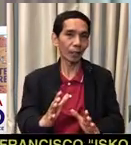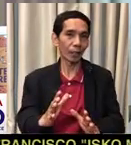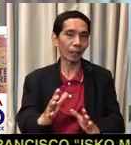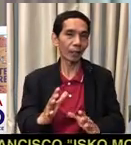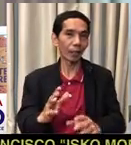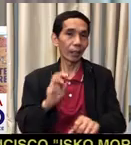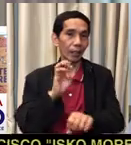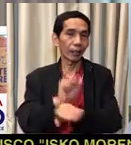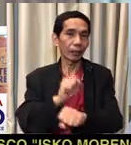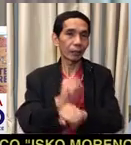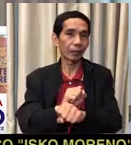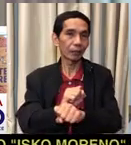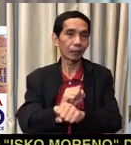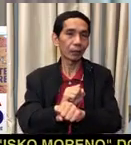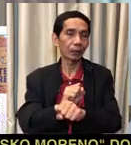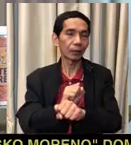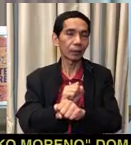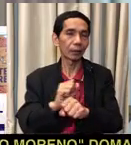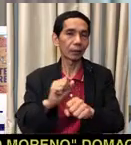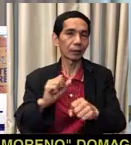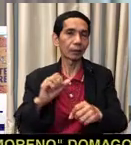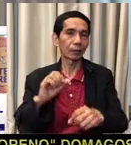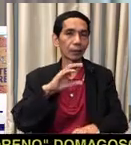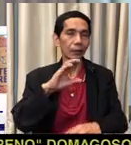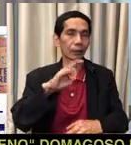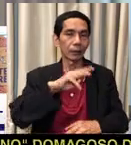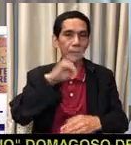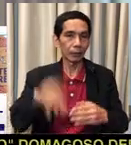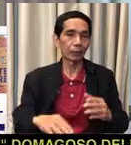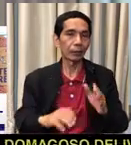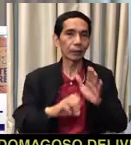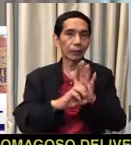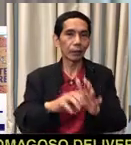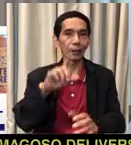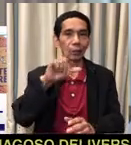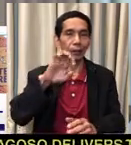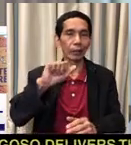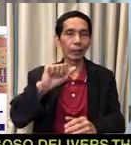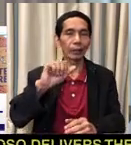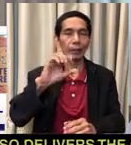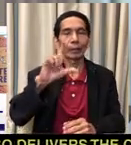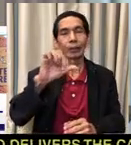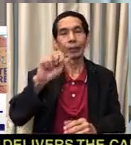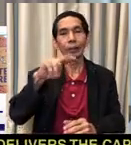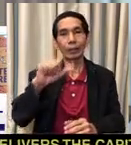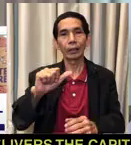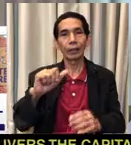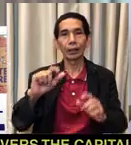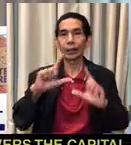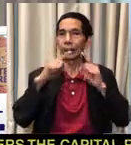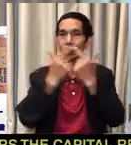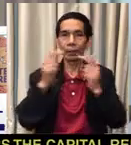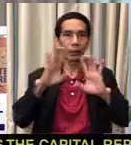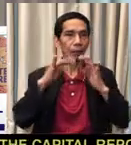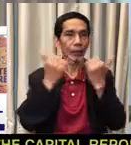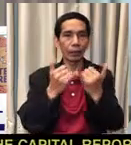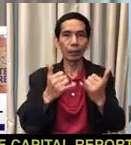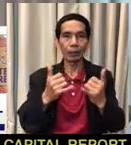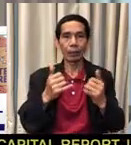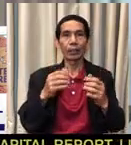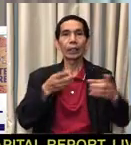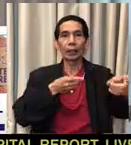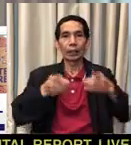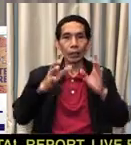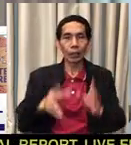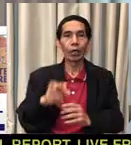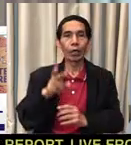kawani ng pamahalang lungsod at liderato katulad ni Lay Lacuna ng Liga ng Barangay at saka ni